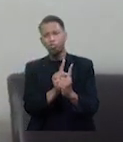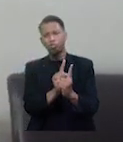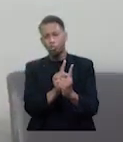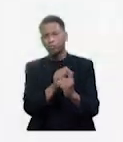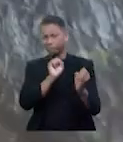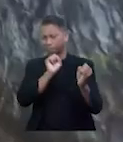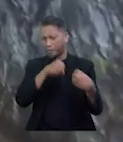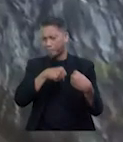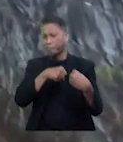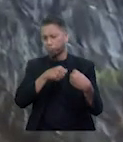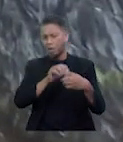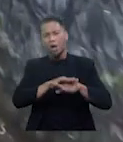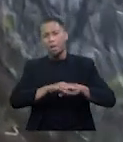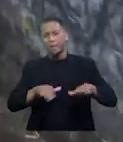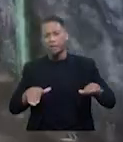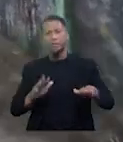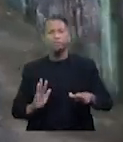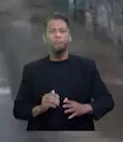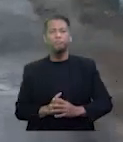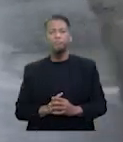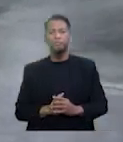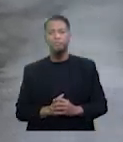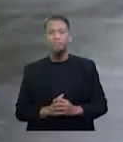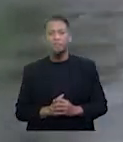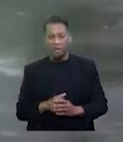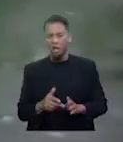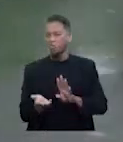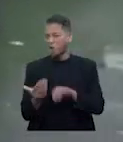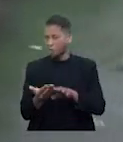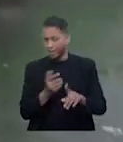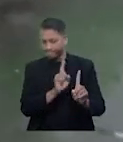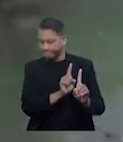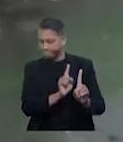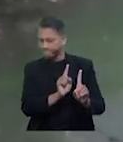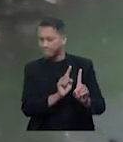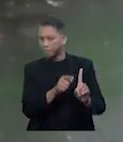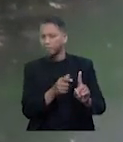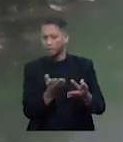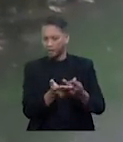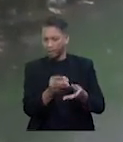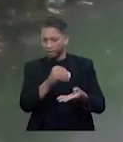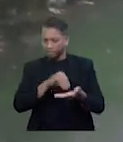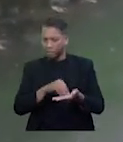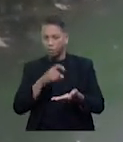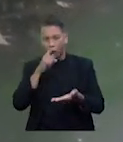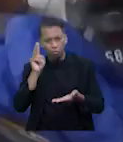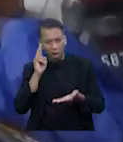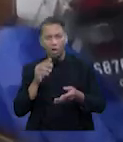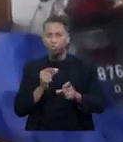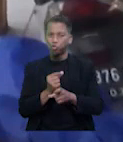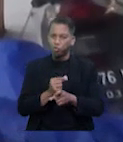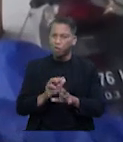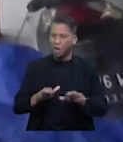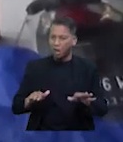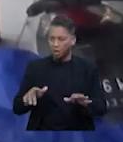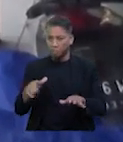damai. Mencegah tindakan pelecehan kembali terjadi, Distrik Gunung Kidul meminta kepada orang tua, wali murid, dan siswa agar segera melapor